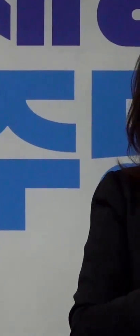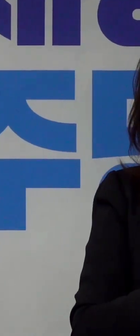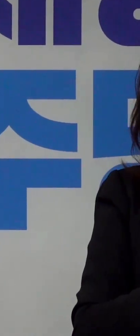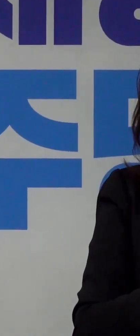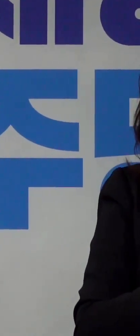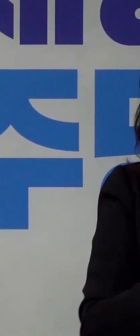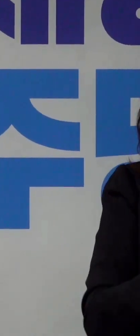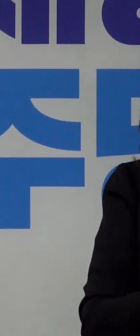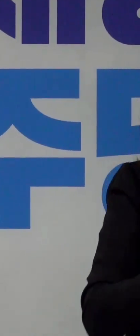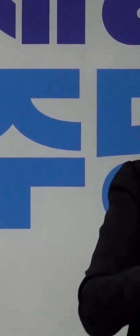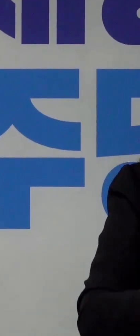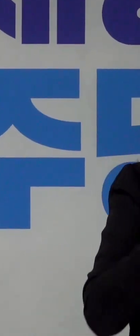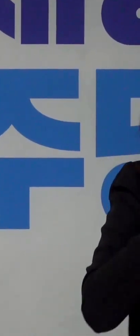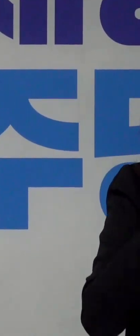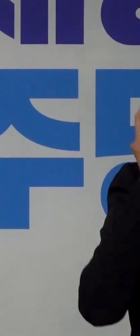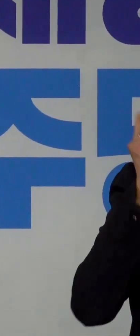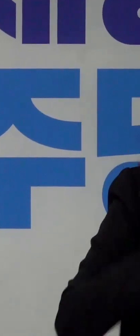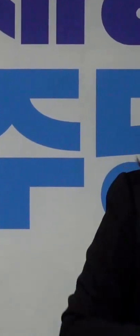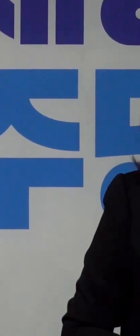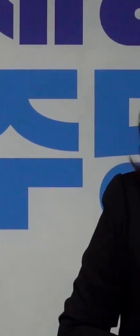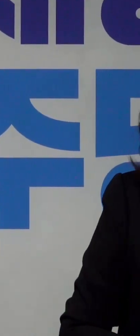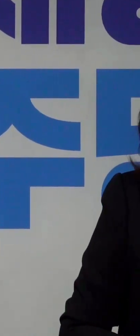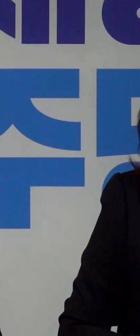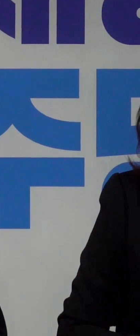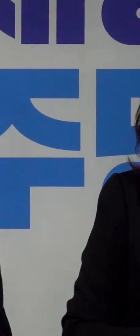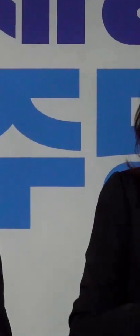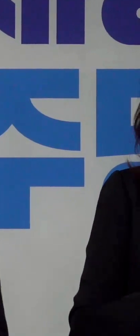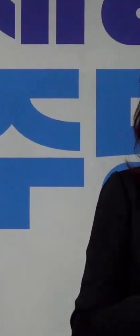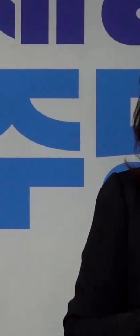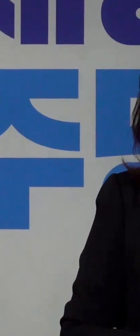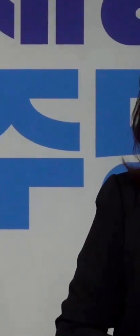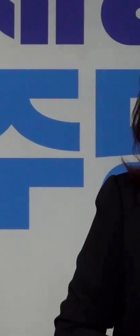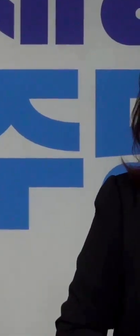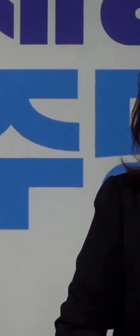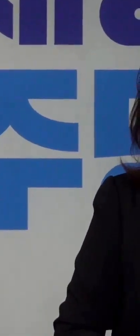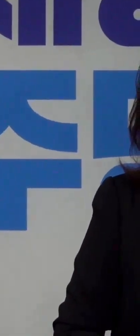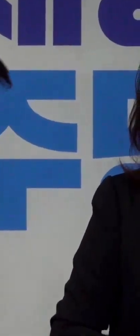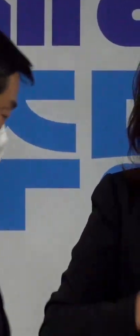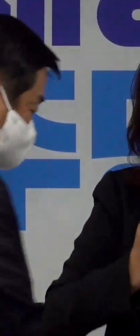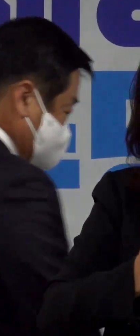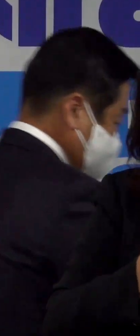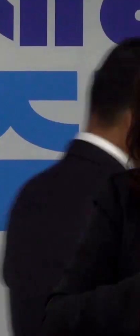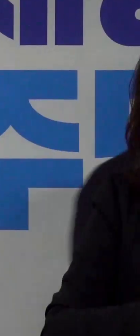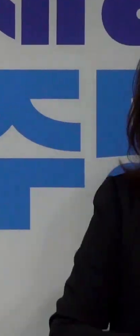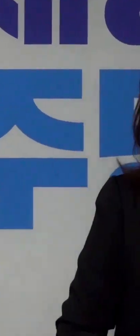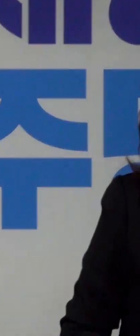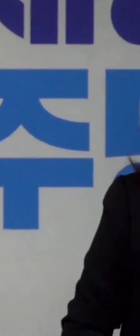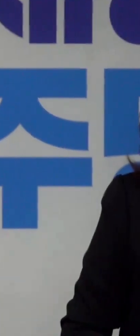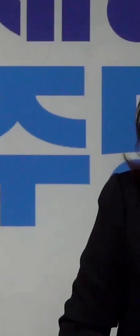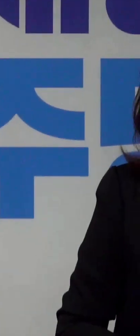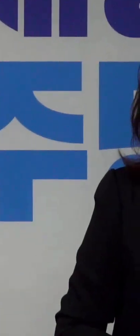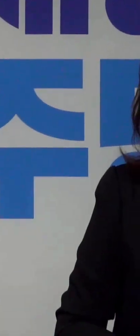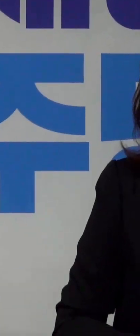미세한 조정이 있을 것으로 생각이 됩니다. 이상입니다. 예, 감사합니다.